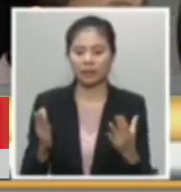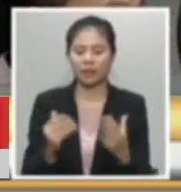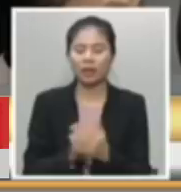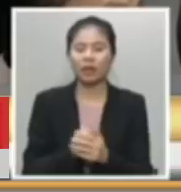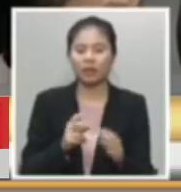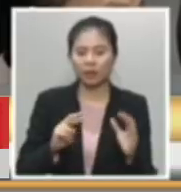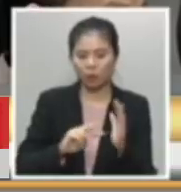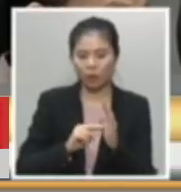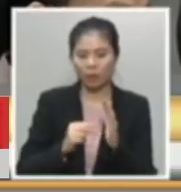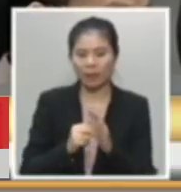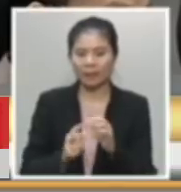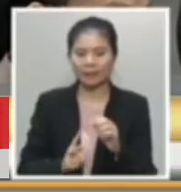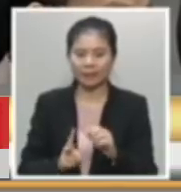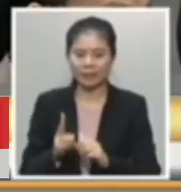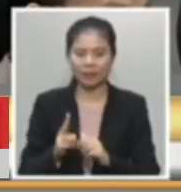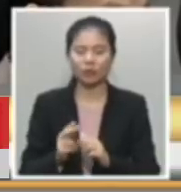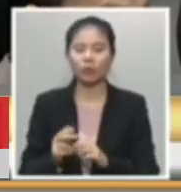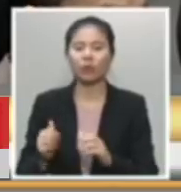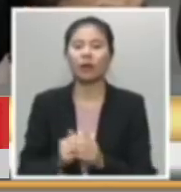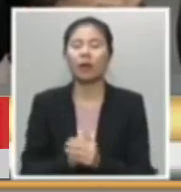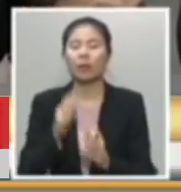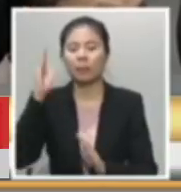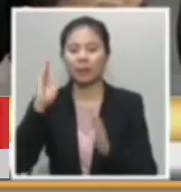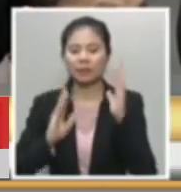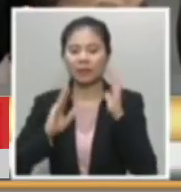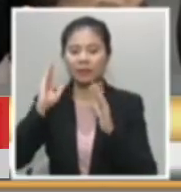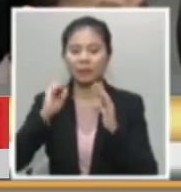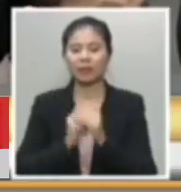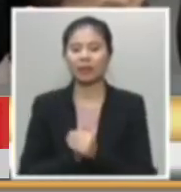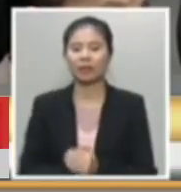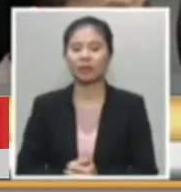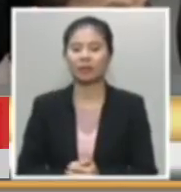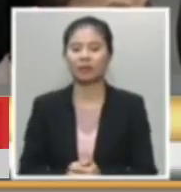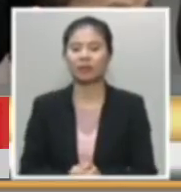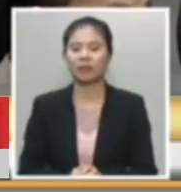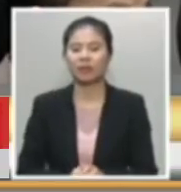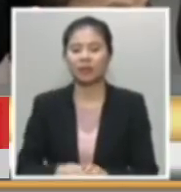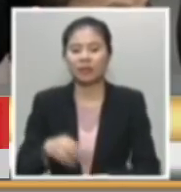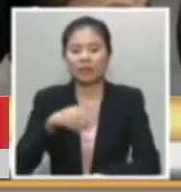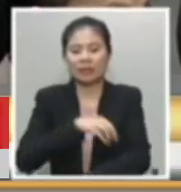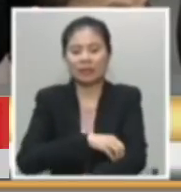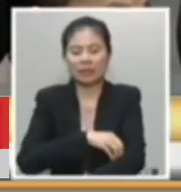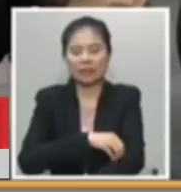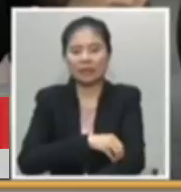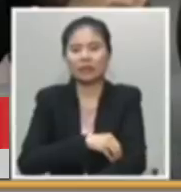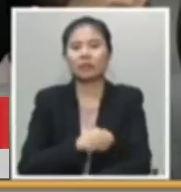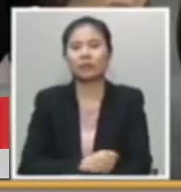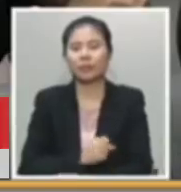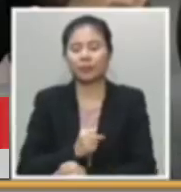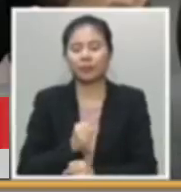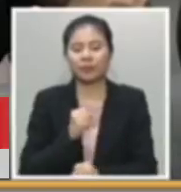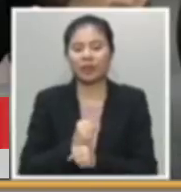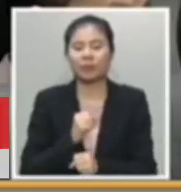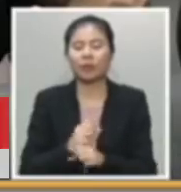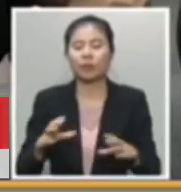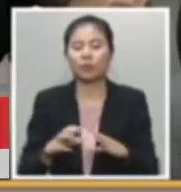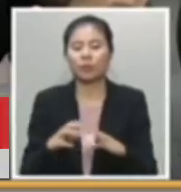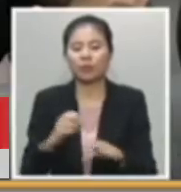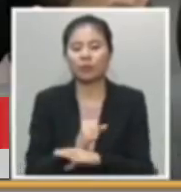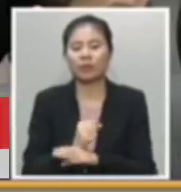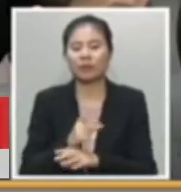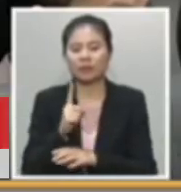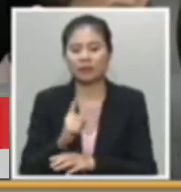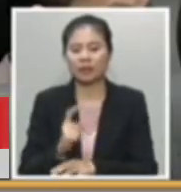ธิปไตยครับโหดเหี้ยมมากกินลึกและสุดท้ายพรรคการเมืองตายนักการเมืองต